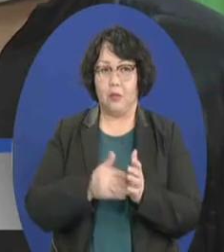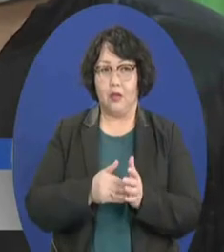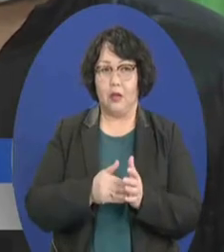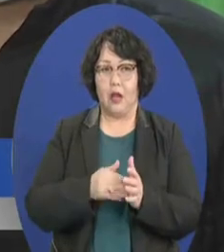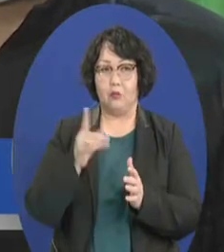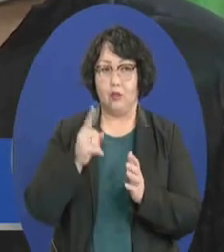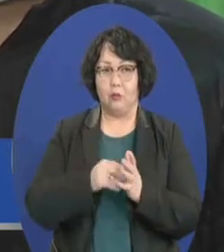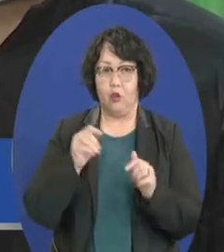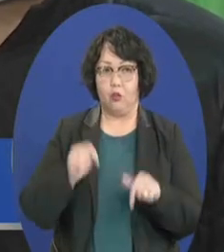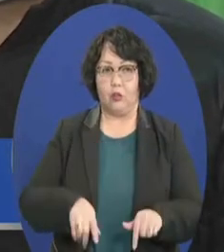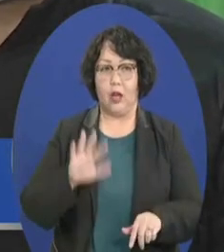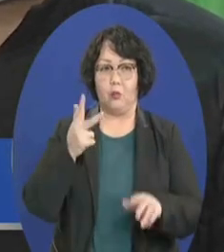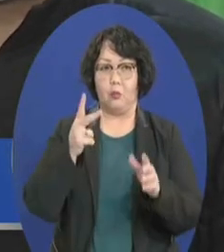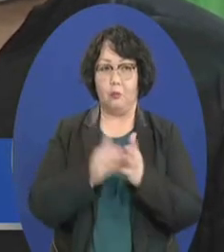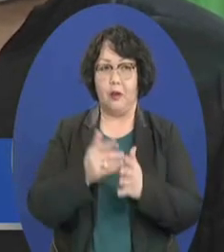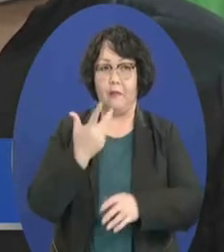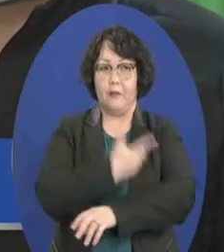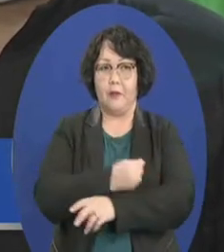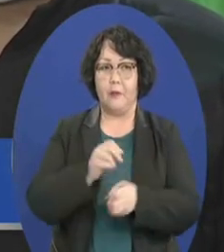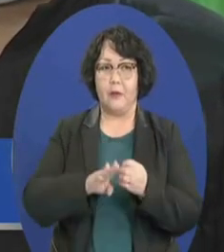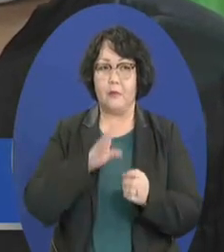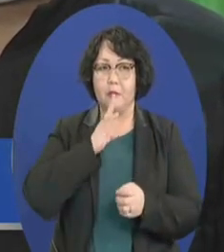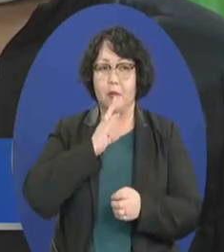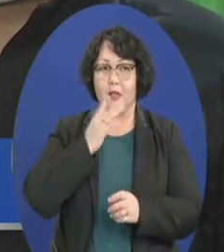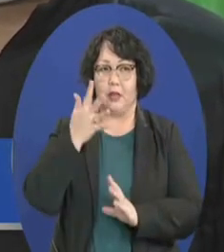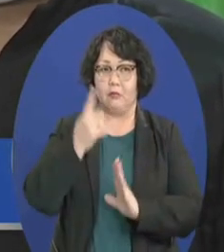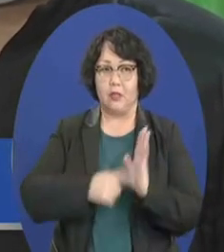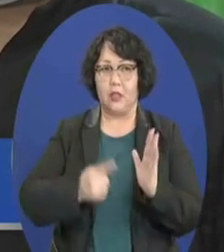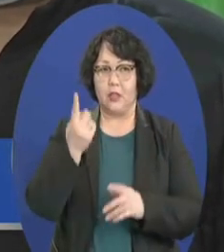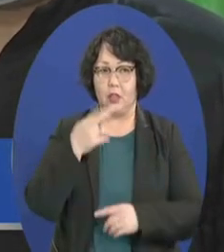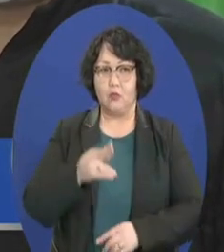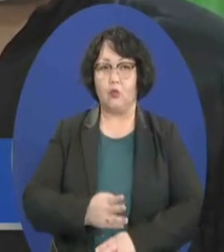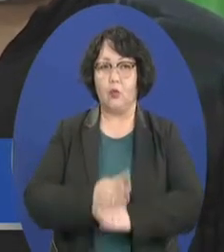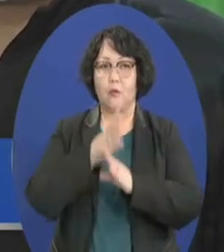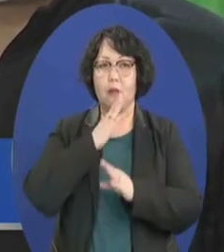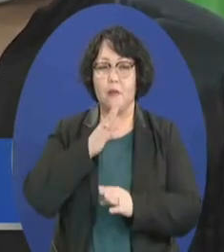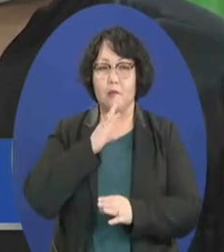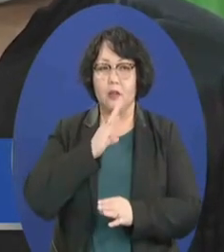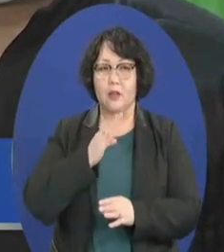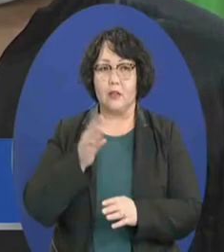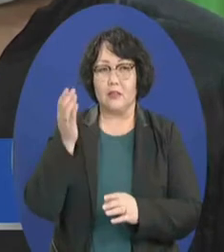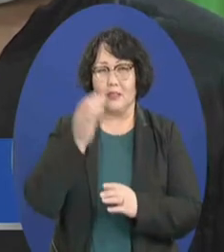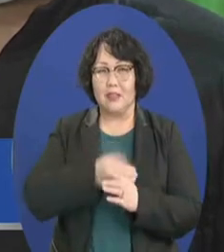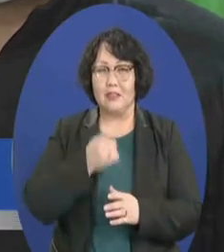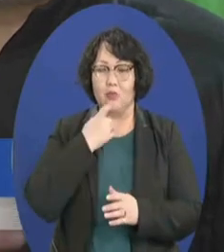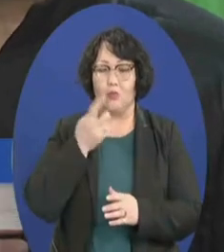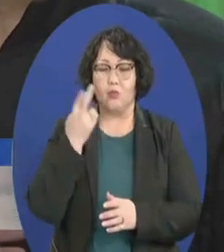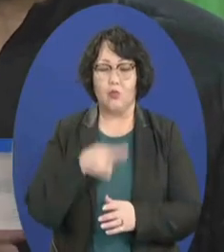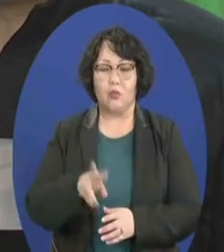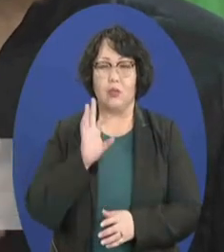хийх гэж байна. Тэгээ 5 сарын нэг бид дуусгах гэж бодож байгаа. Тэгээ хүндрэл яах вэ? Хүмүүсч мэдээж